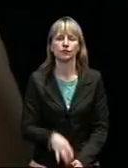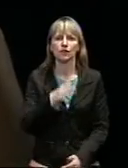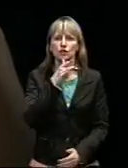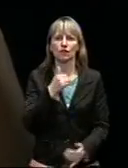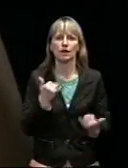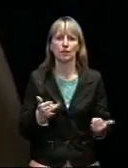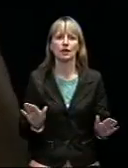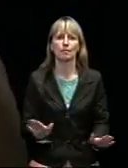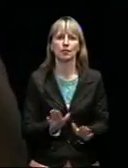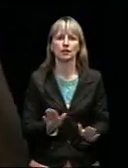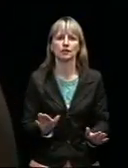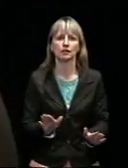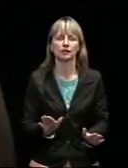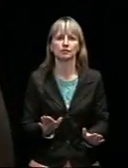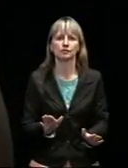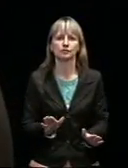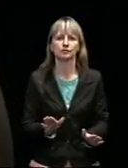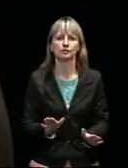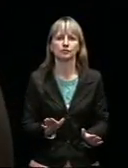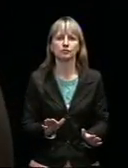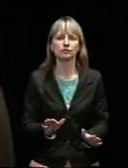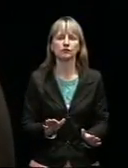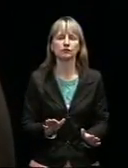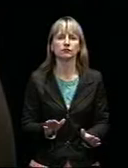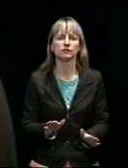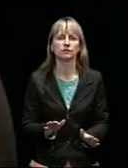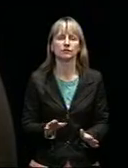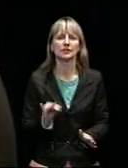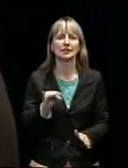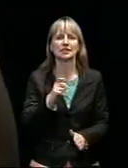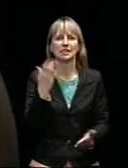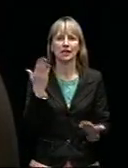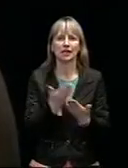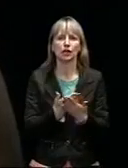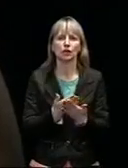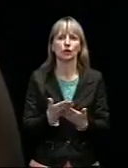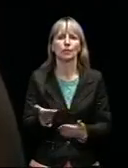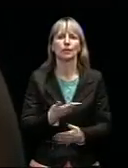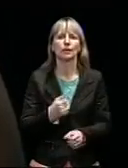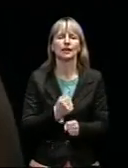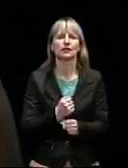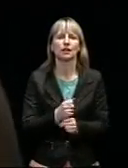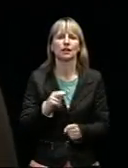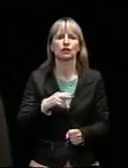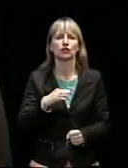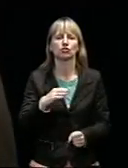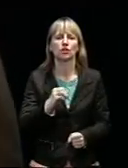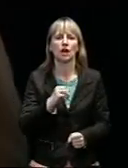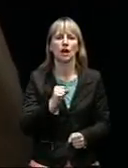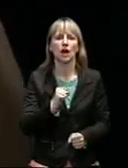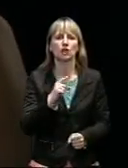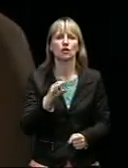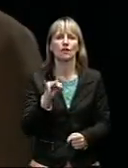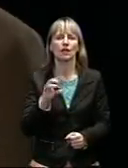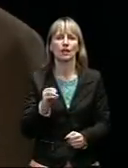сучасні пісні, або пісні із кінофільмів. Ми робили в джазовій манері. І у нас